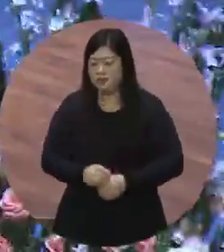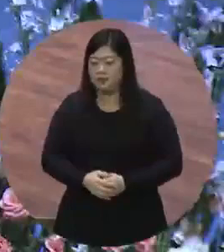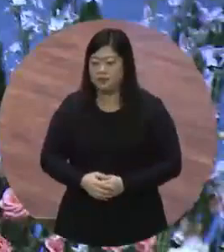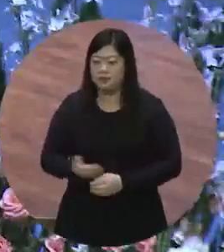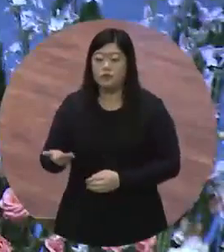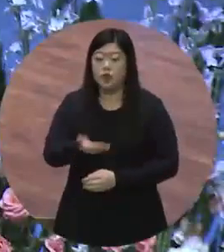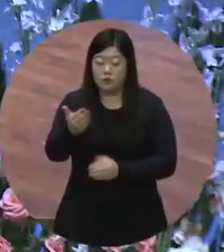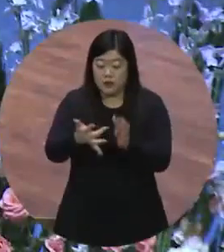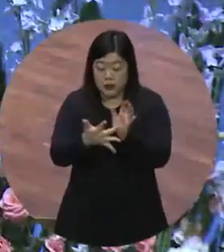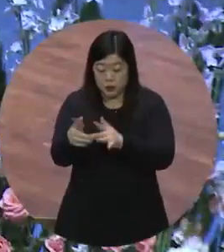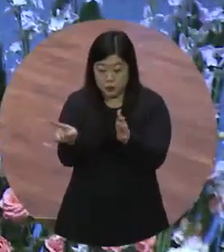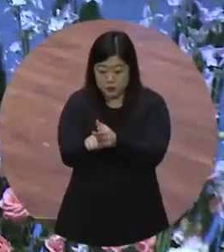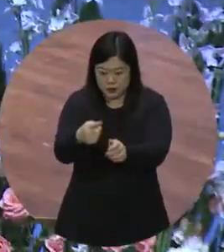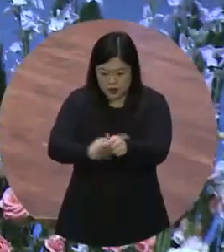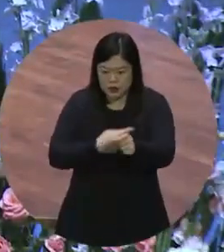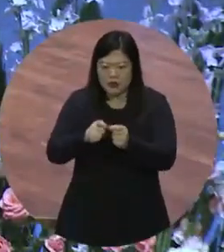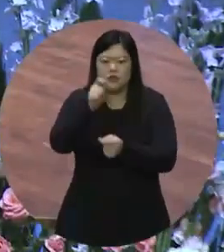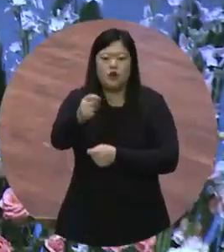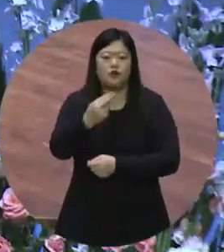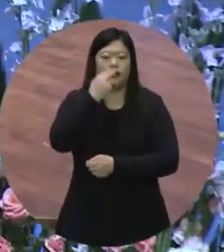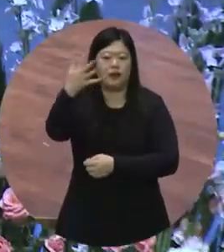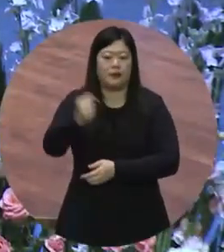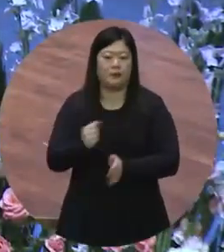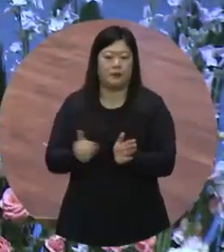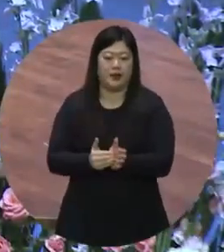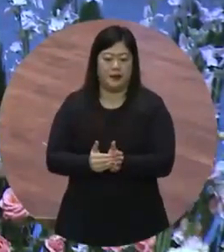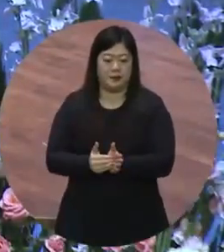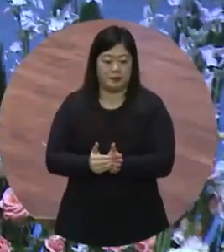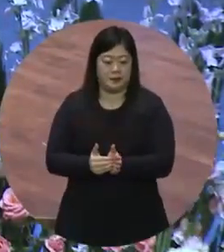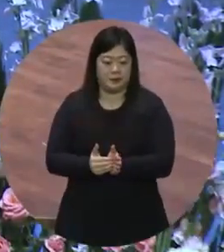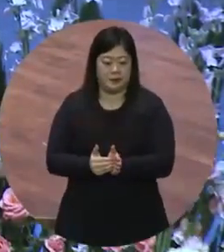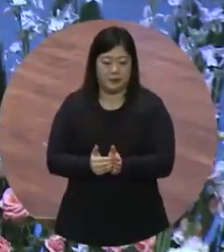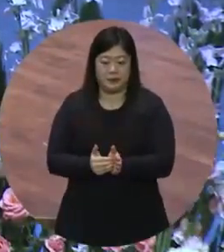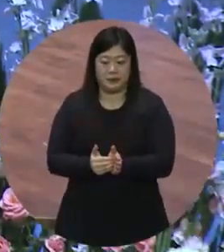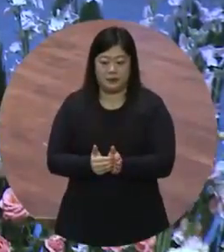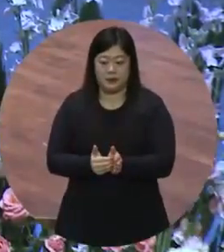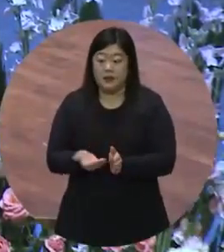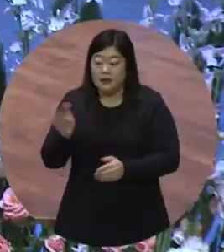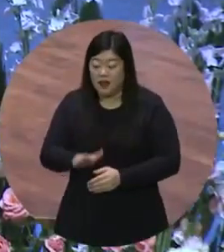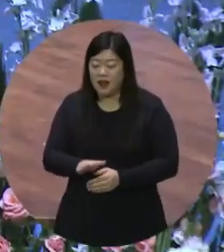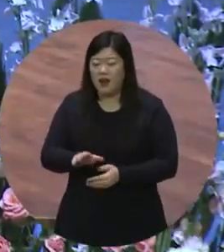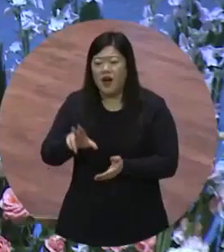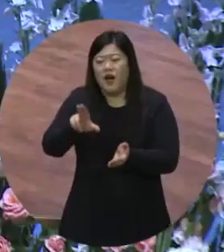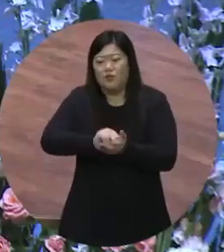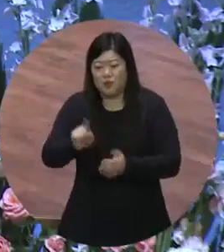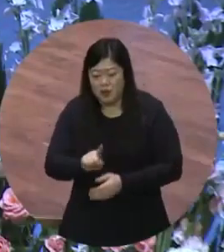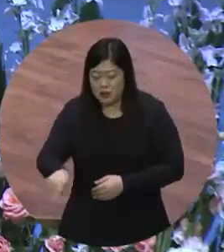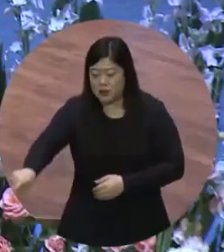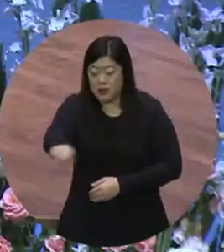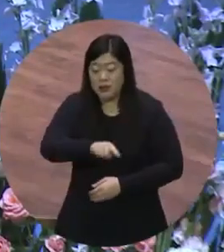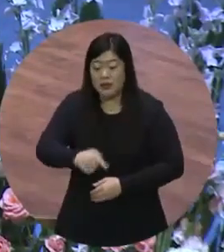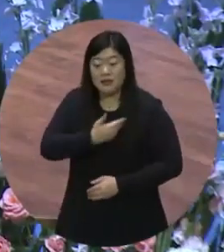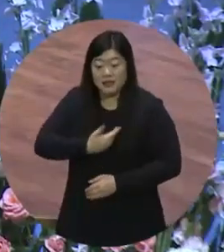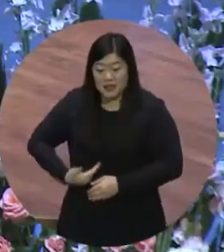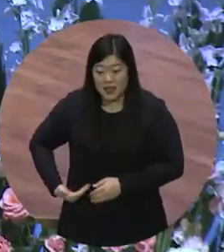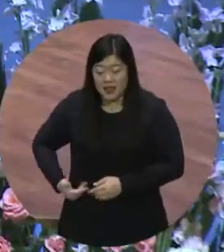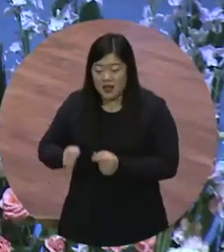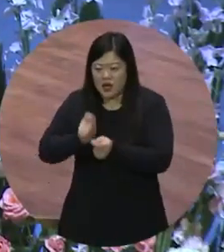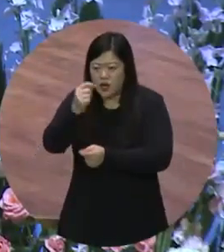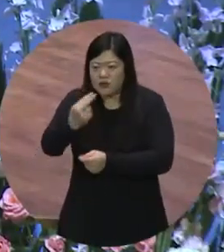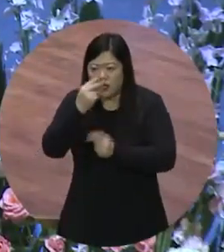주시네. 이런 영적 변화를 깨닫지 못한 제자들은 여전히 불안에 벌벌 떨고